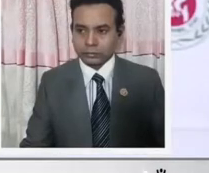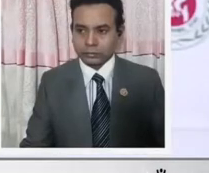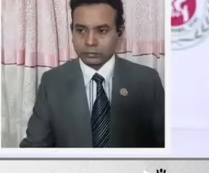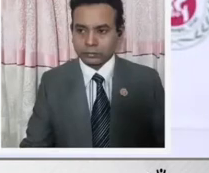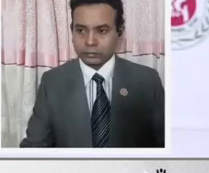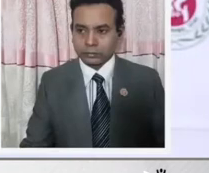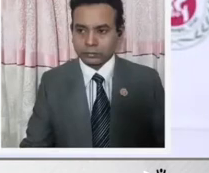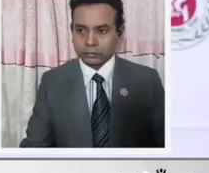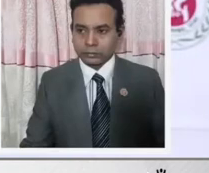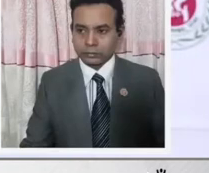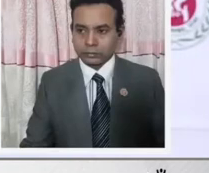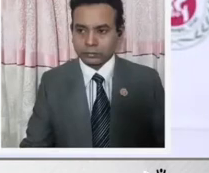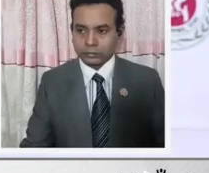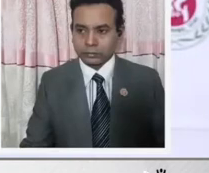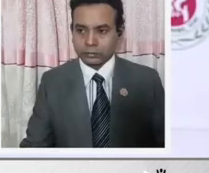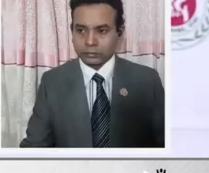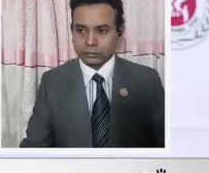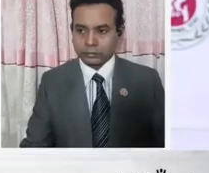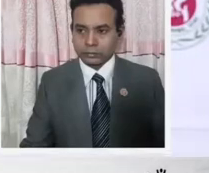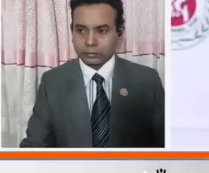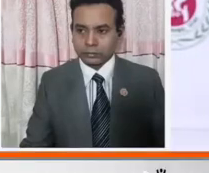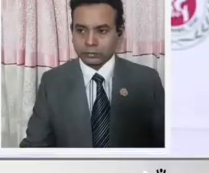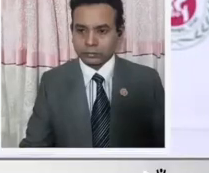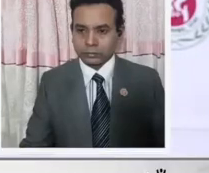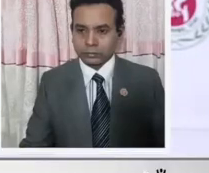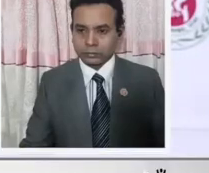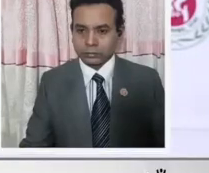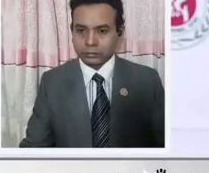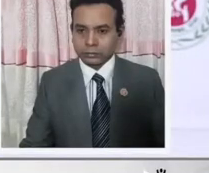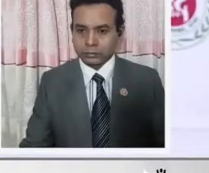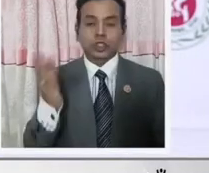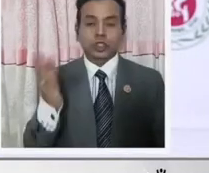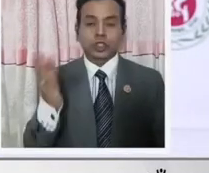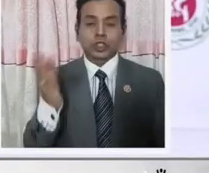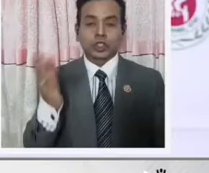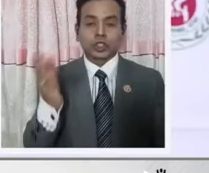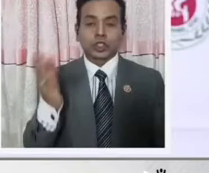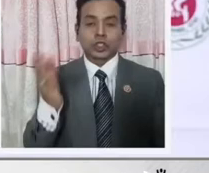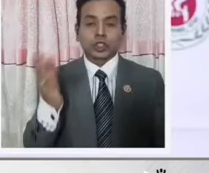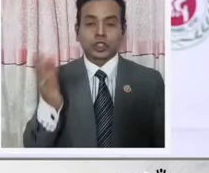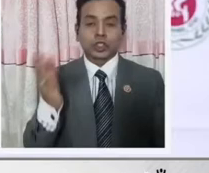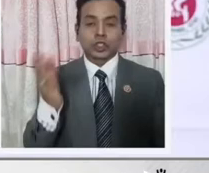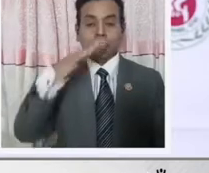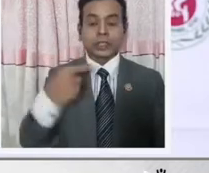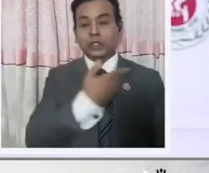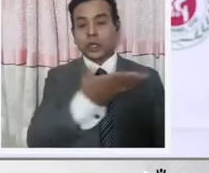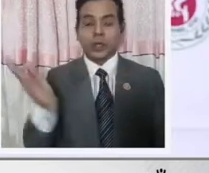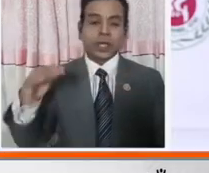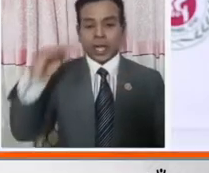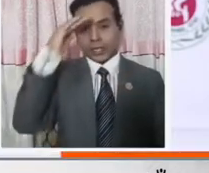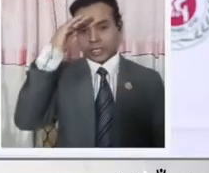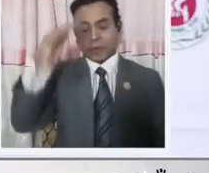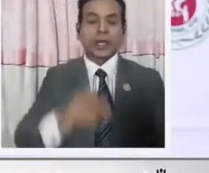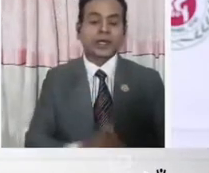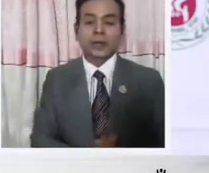১৮৬৮৯৪ জনে। করোনা ভাইরাস বিষয়ে সোমবার ১৩ জুলাই দুপুরে স্বাস্থ্য অধিদপ্তরের নিয়মিত হেলথ বুলেটিনে এ তথ্য উপস্থাপন